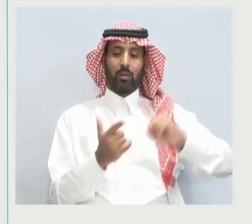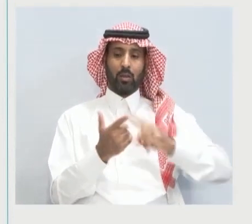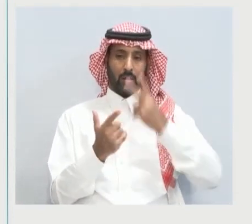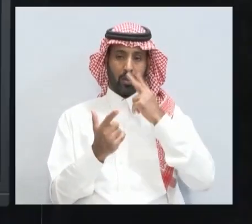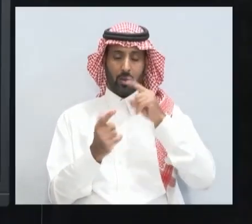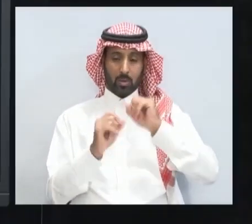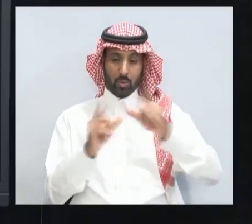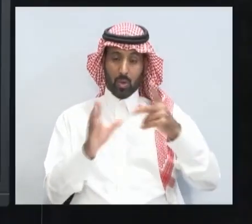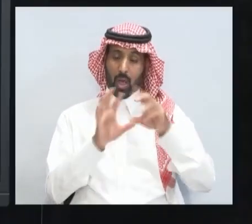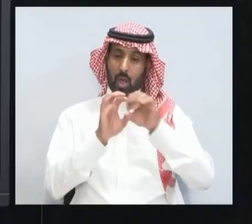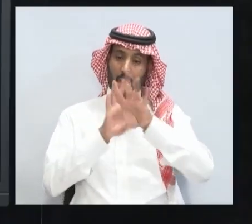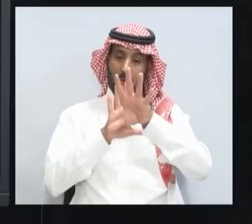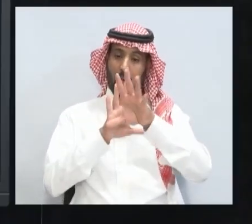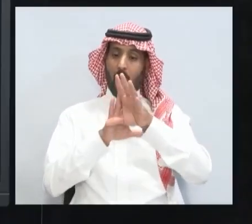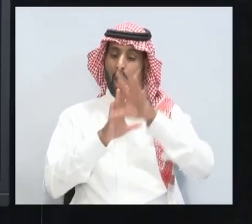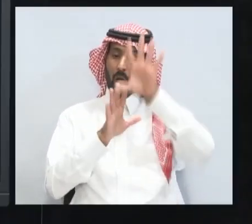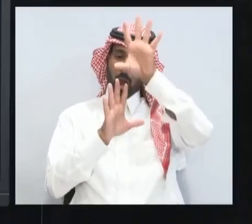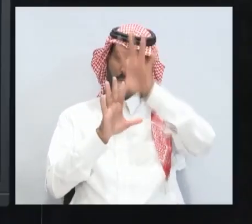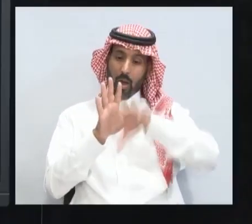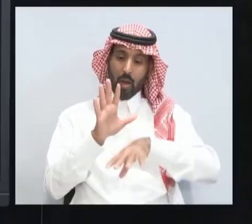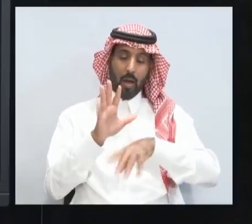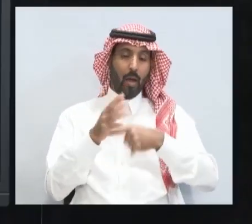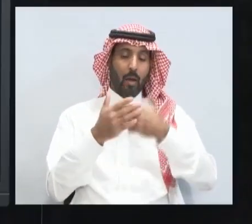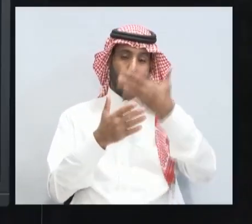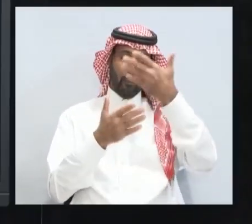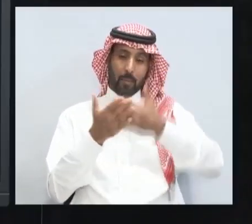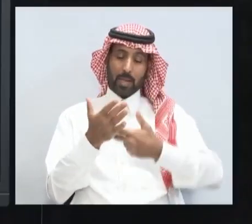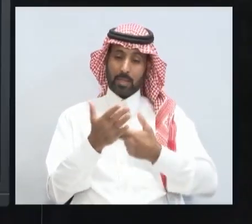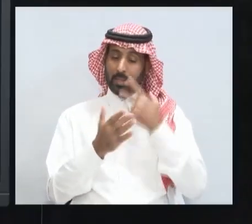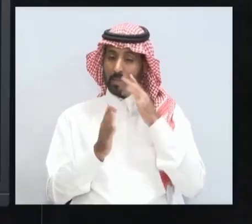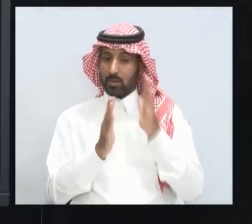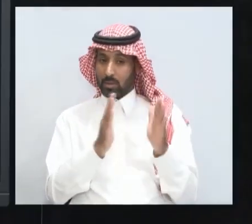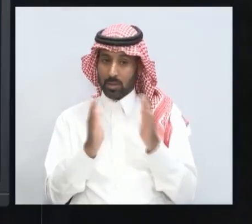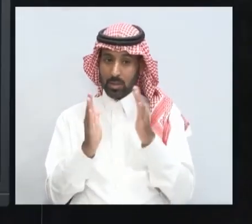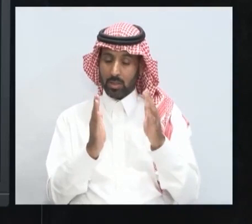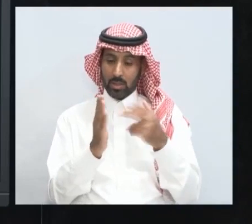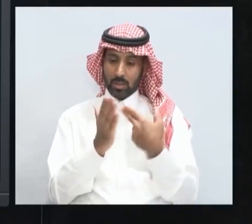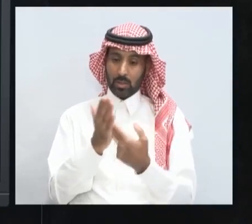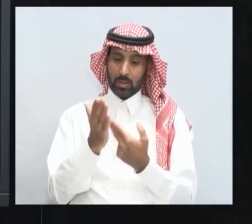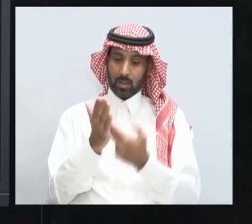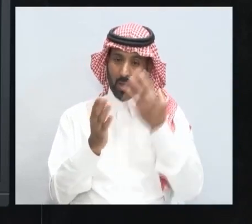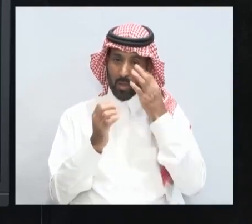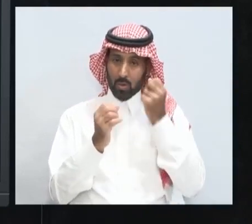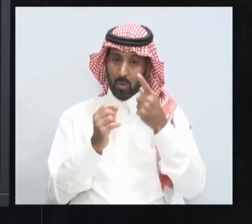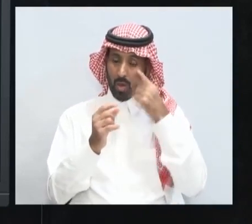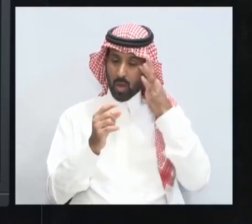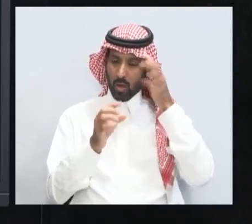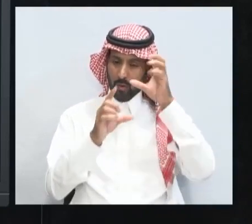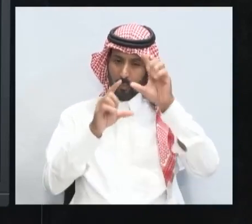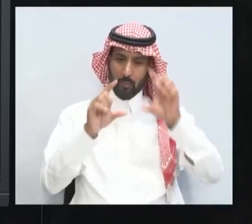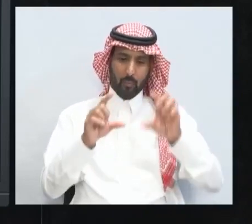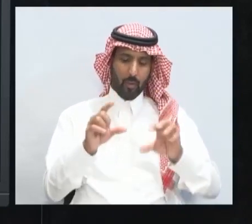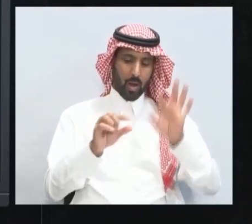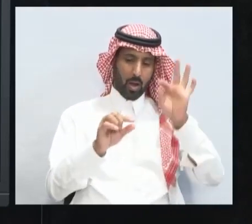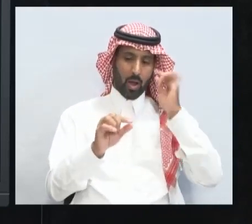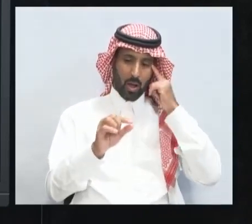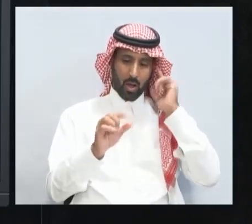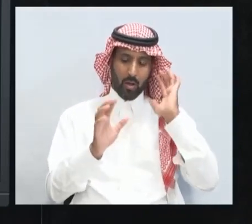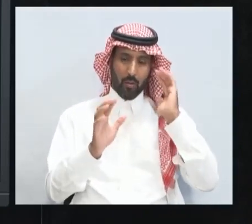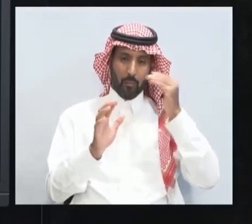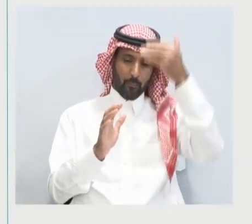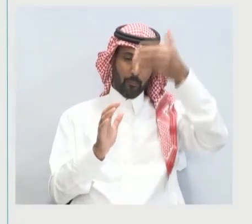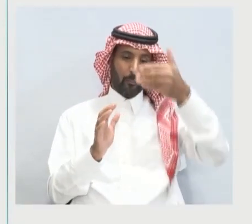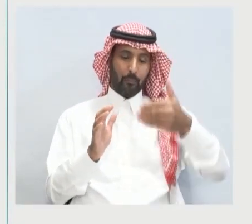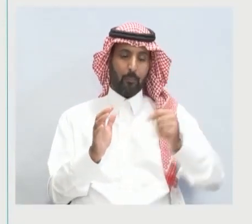ستظهر نافذه تنسيق الرسم حيث هناك العديد من الخيارات الظاهره لتنسيق استخدم او